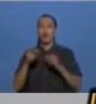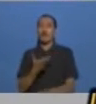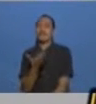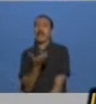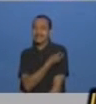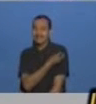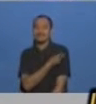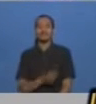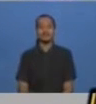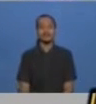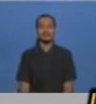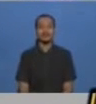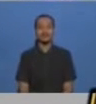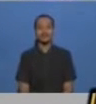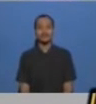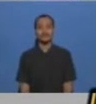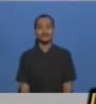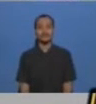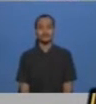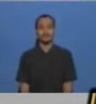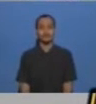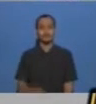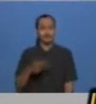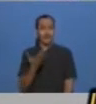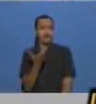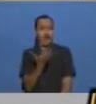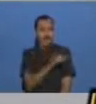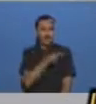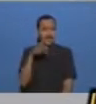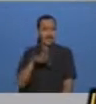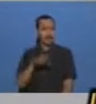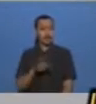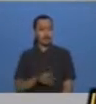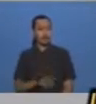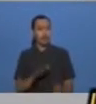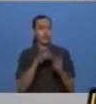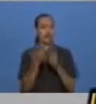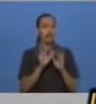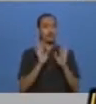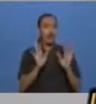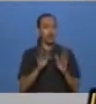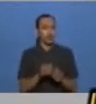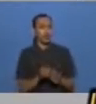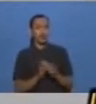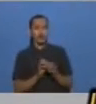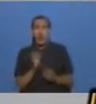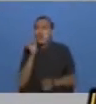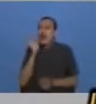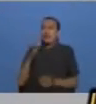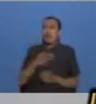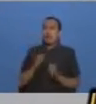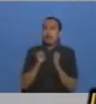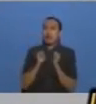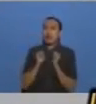soal vaksinasi, banyak yang mereka, aduh enggak deh, saya takut gitu. Entah takut itu gejalanya, entah takut itu